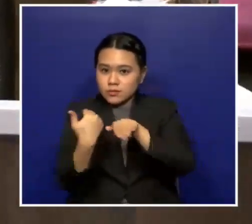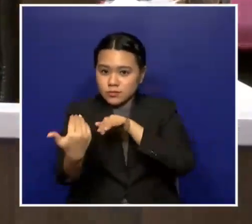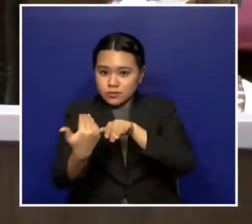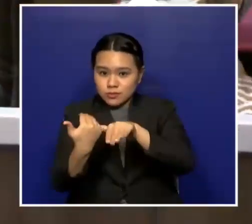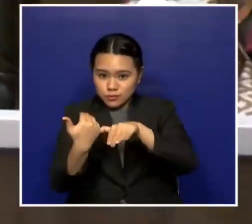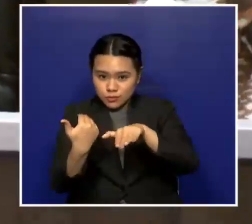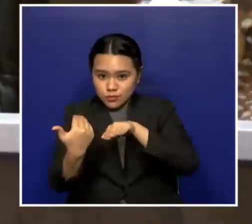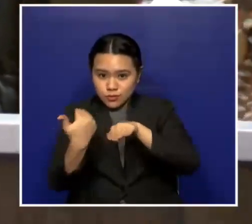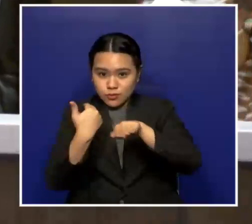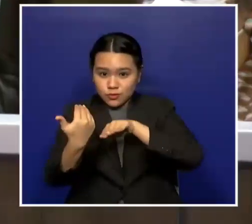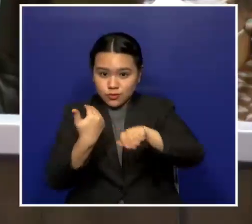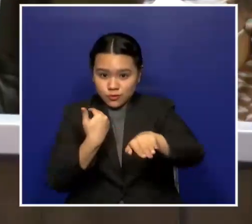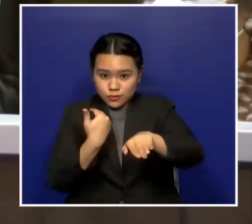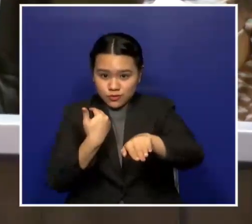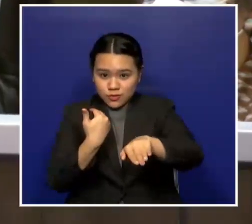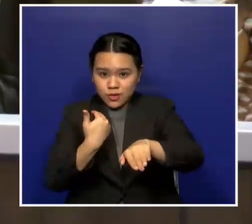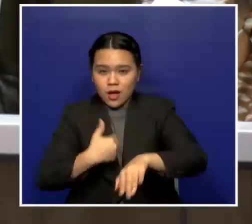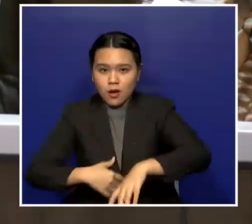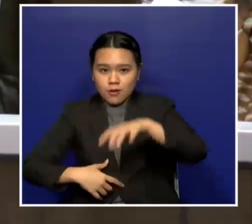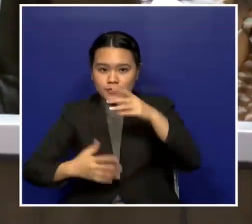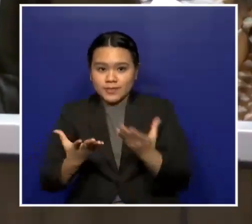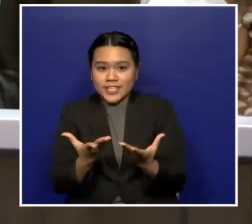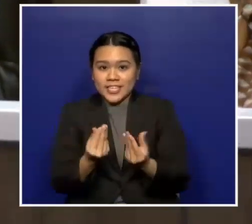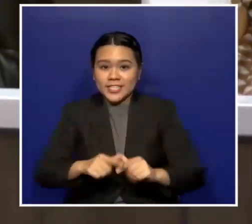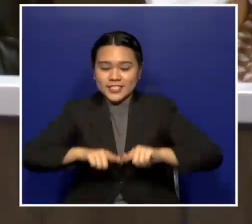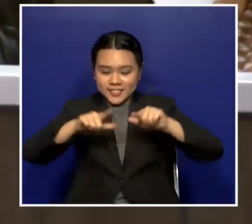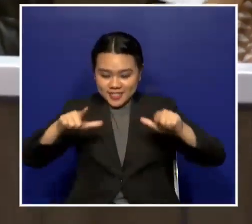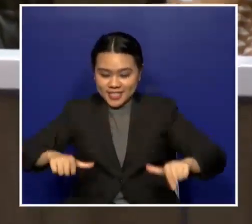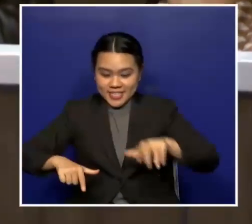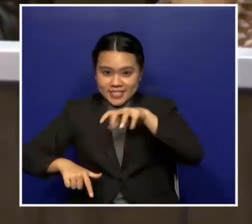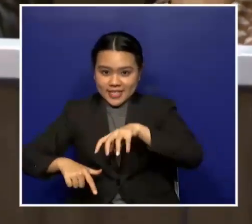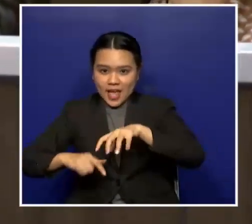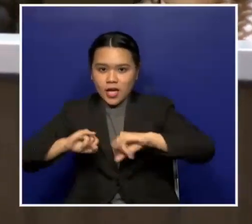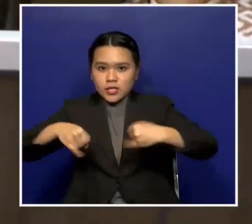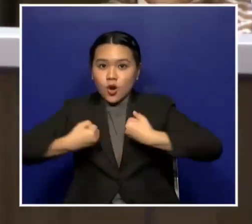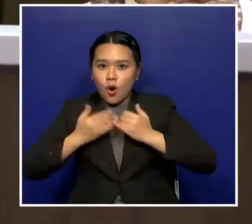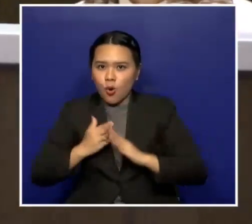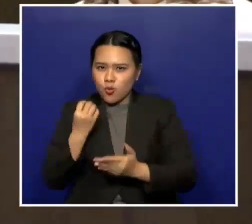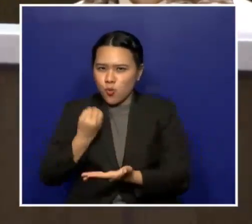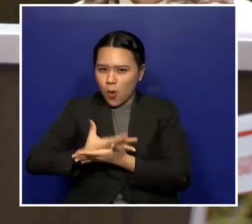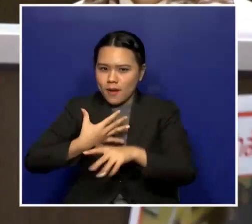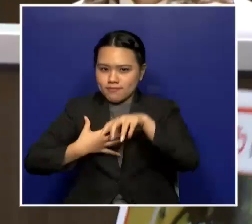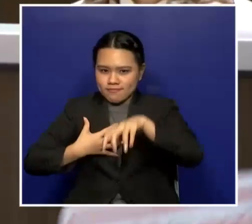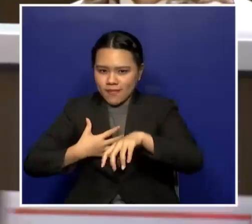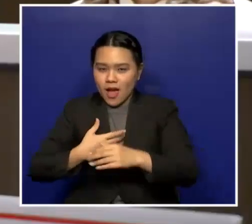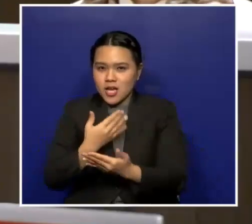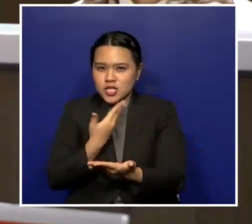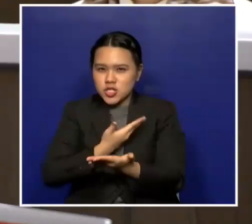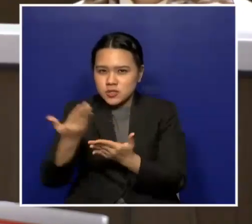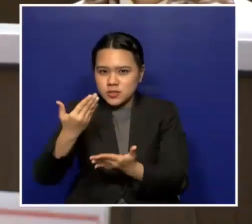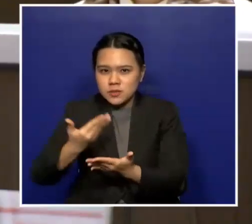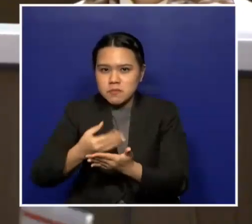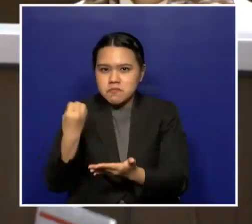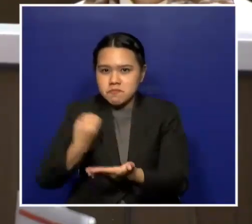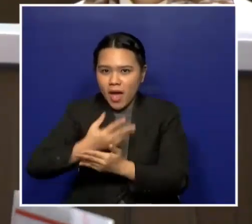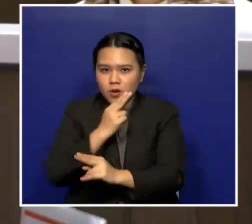โค้งผ่านที่เจ้าสัว600ล้านที่ยอมทุ่มทุนซื้อแพงกว่า3เท่าที่ผืนนี้นะฮะ